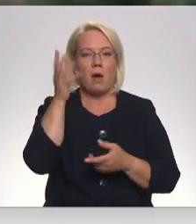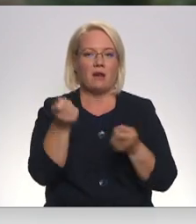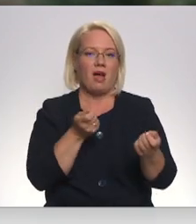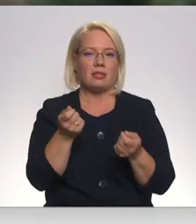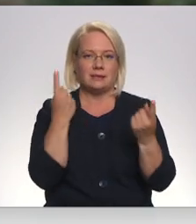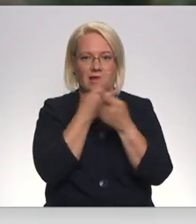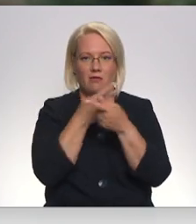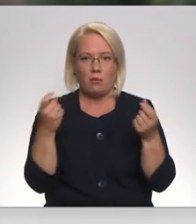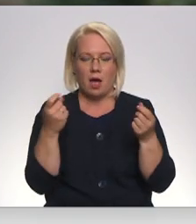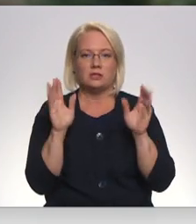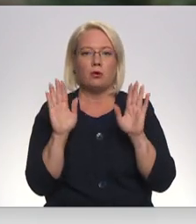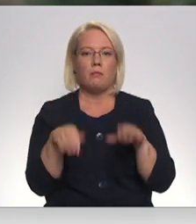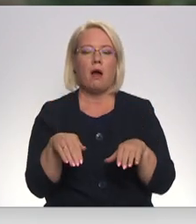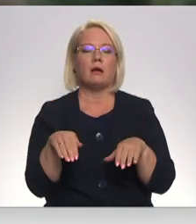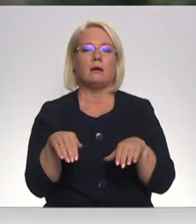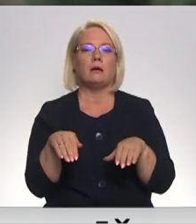informāciju par